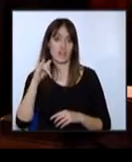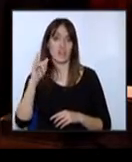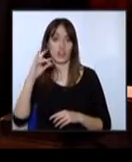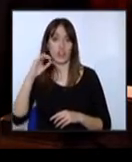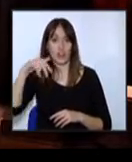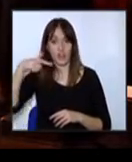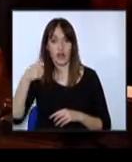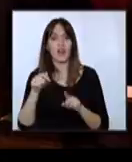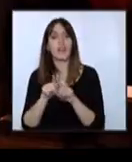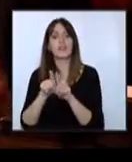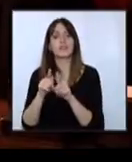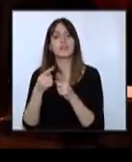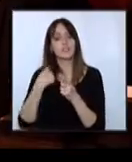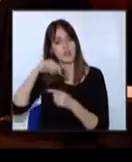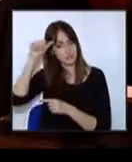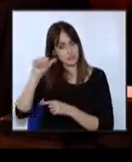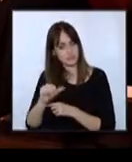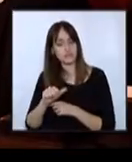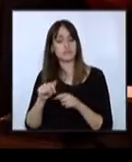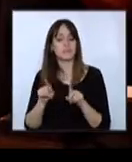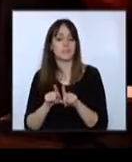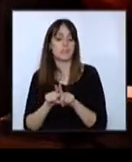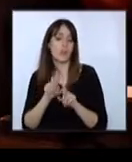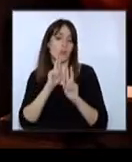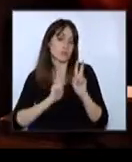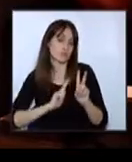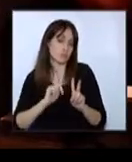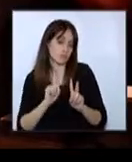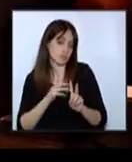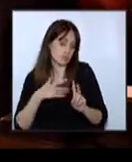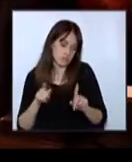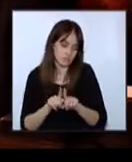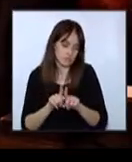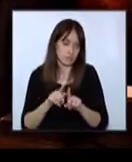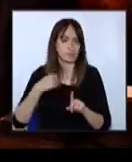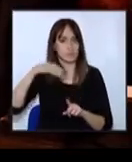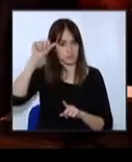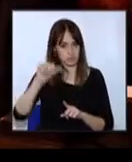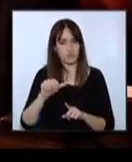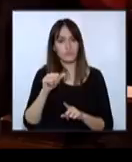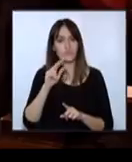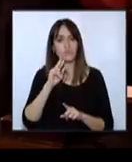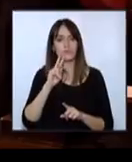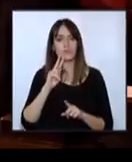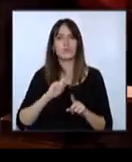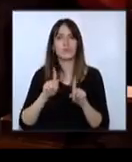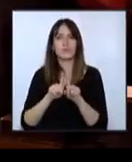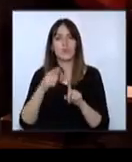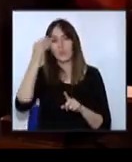vull dir, si no el vol contestar, com que jo ja he escoltat el que havia dit, però nosaltres sí que considerem que ha estat un